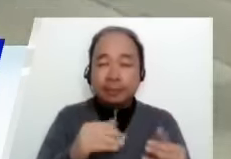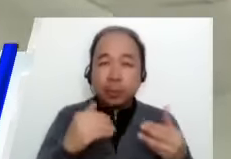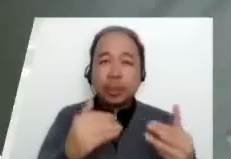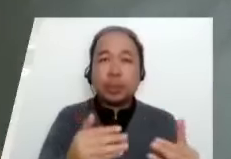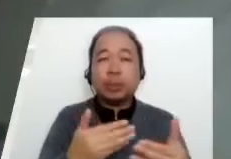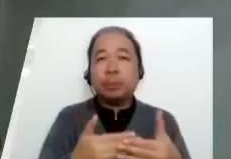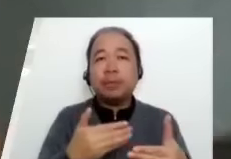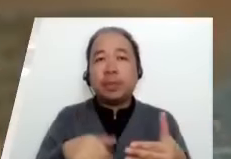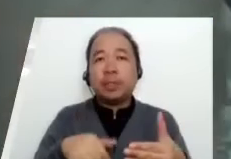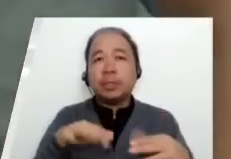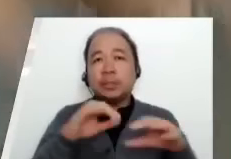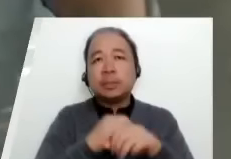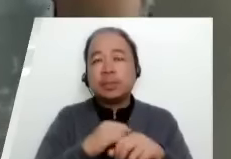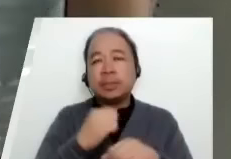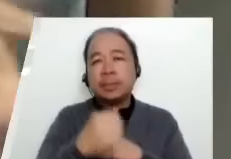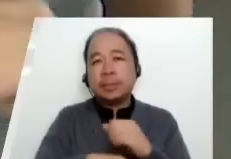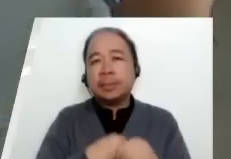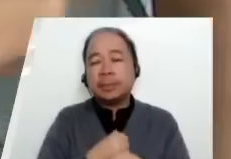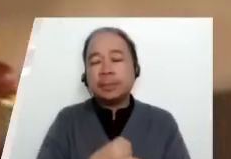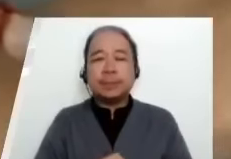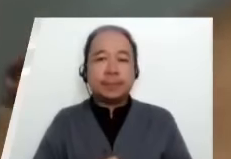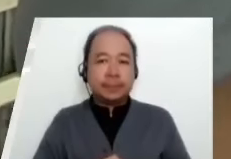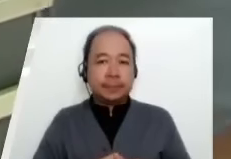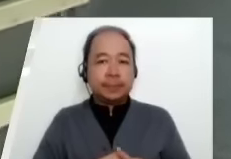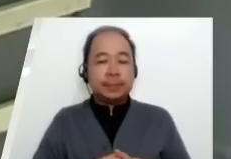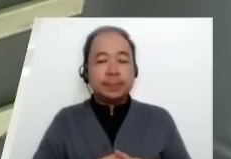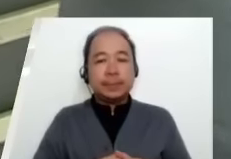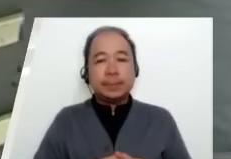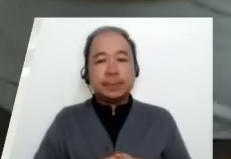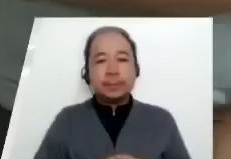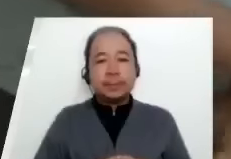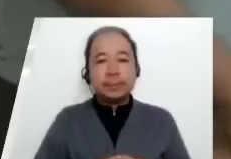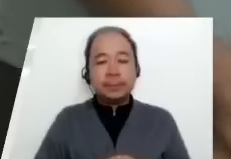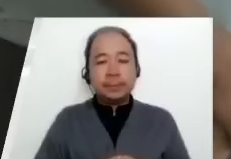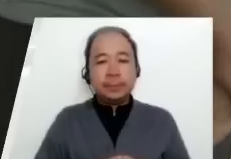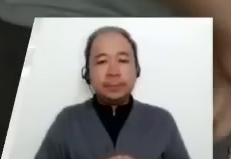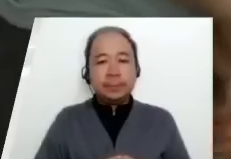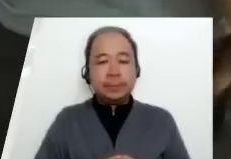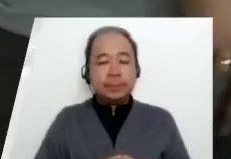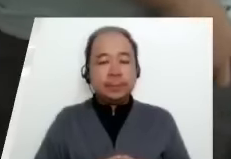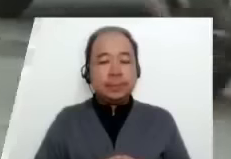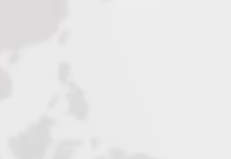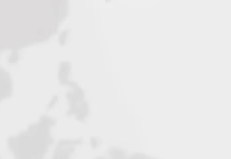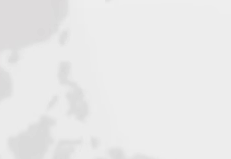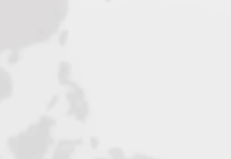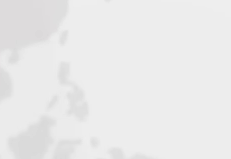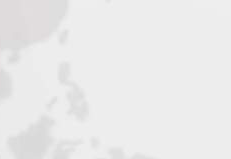taon. Para sa GMA Integrated News, Joseph Morong, nakatutok 24 oras.